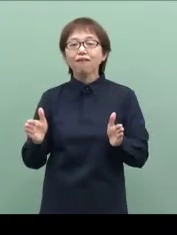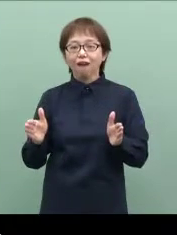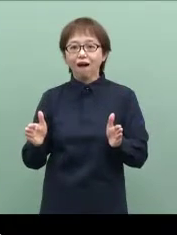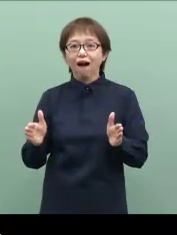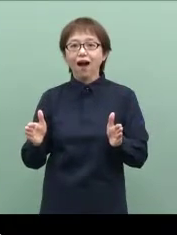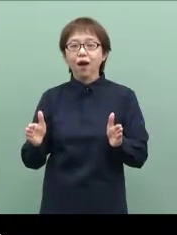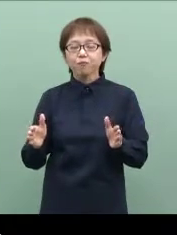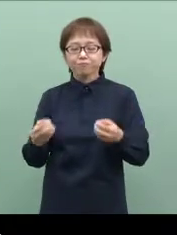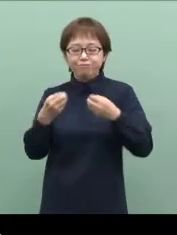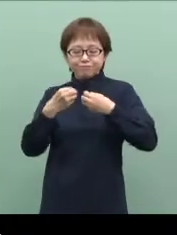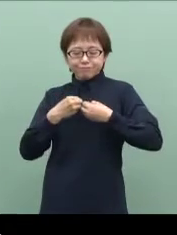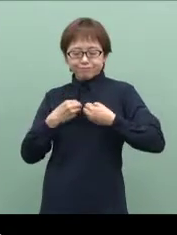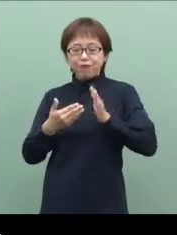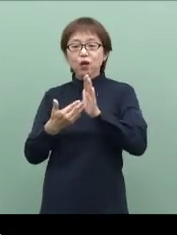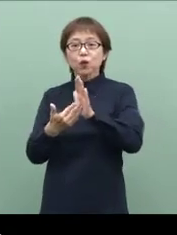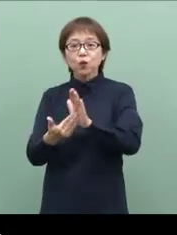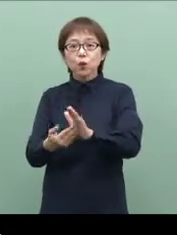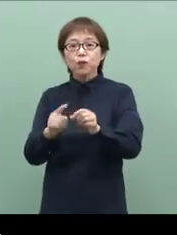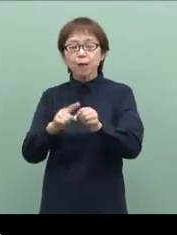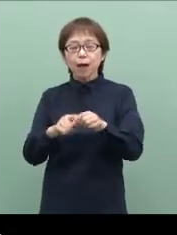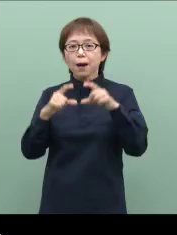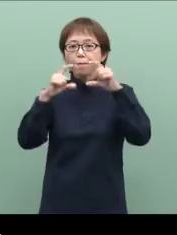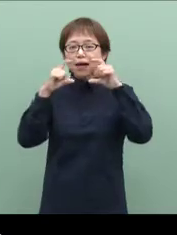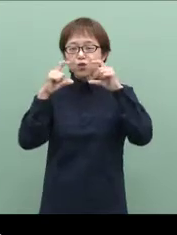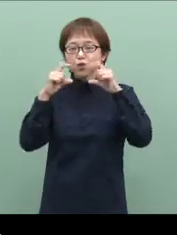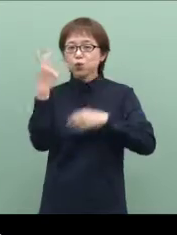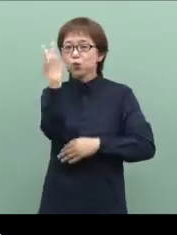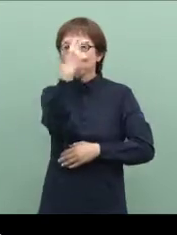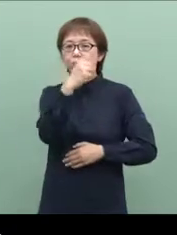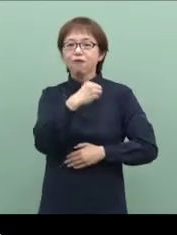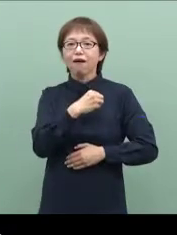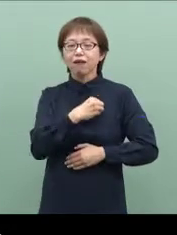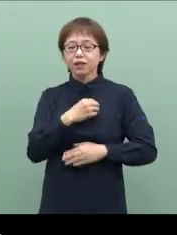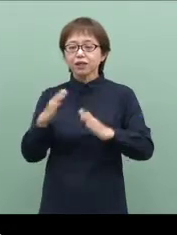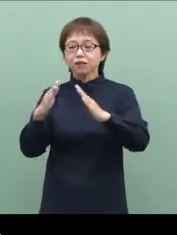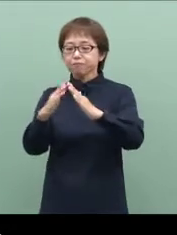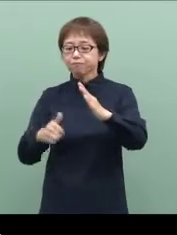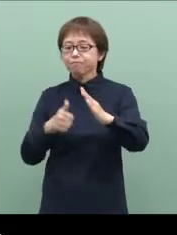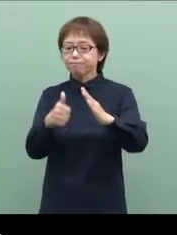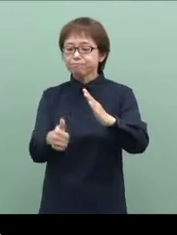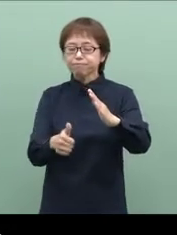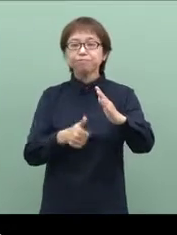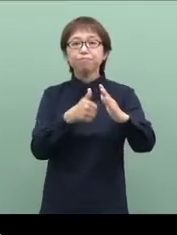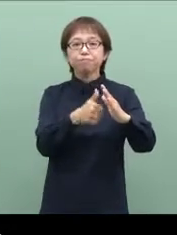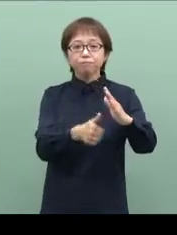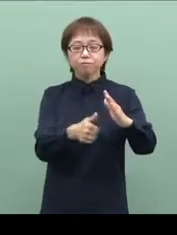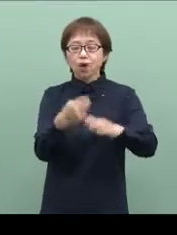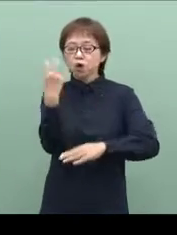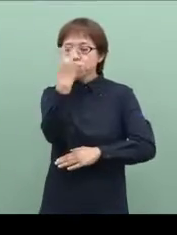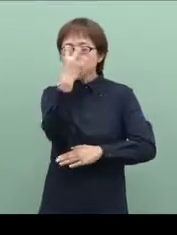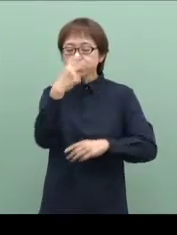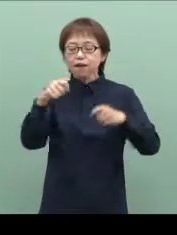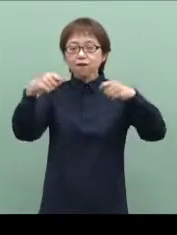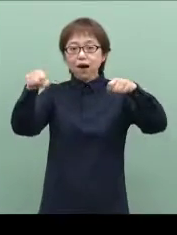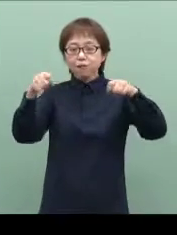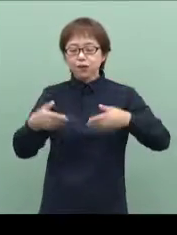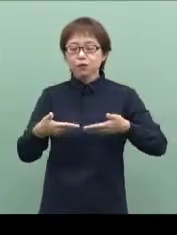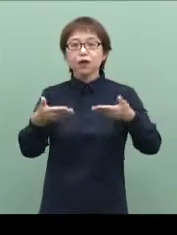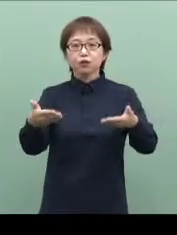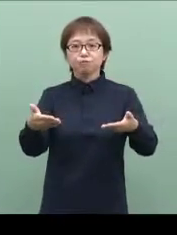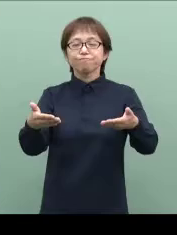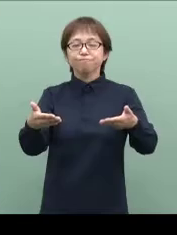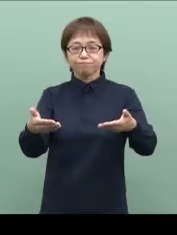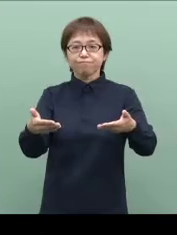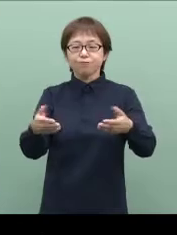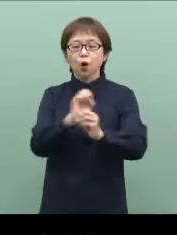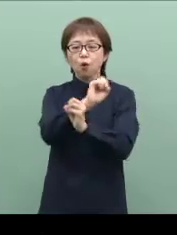て、感染予防のためマスクを着用した調査員が全世帯を訪問し調査票を配布します。県ではコロナ